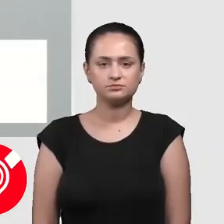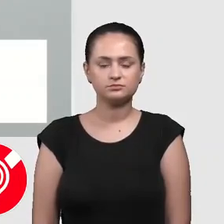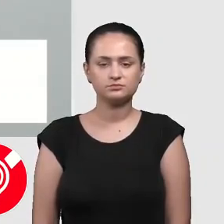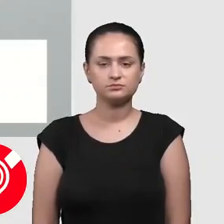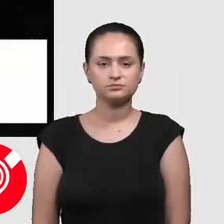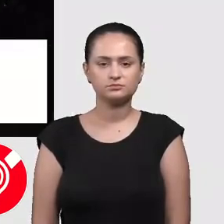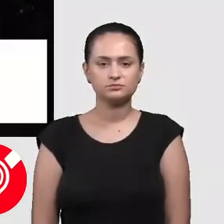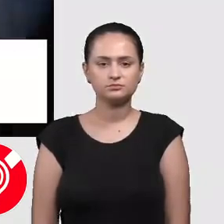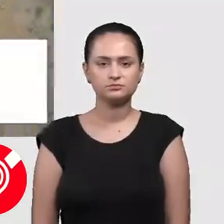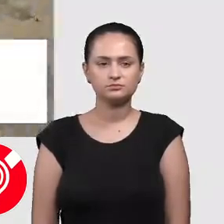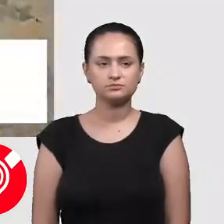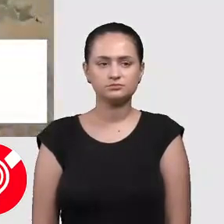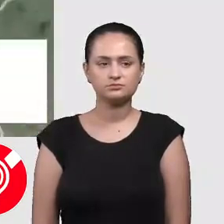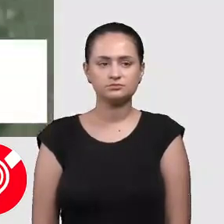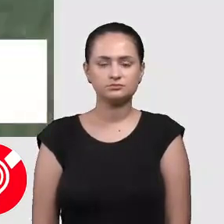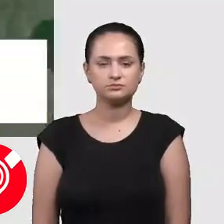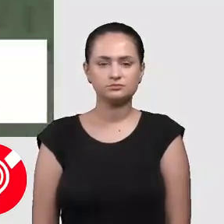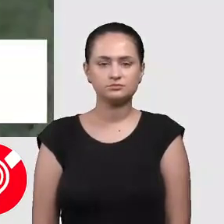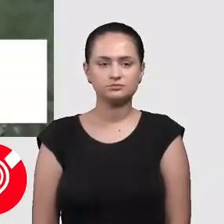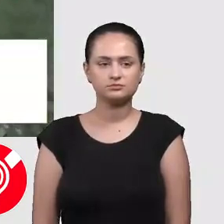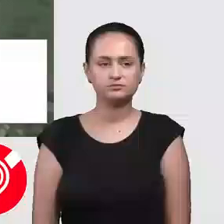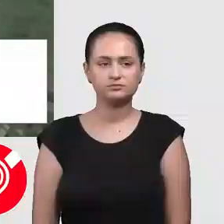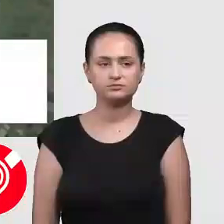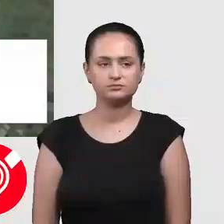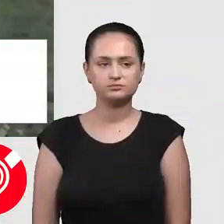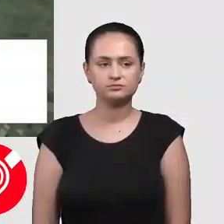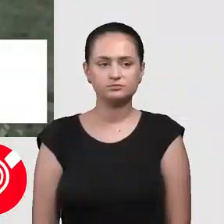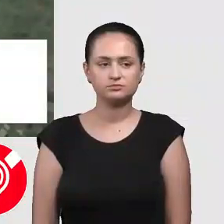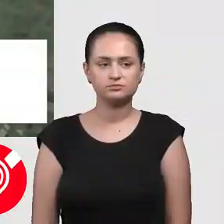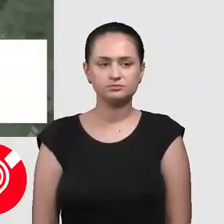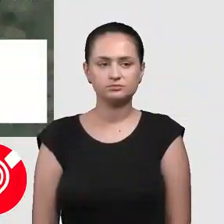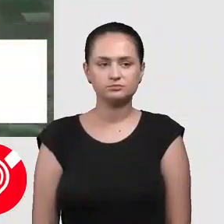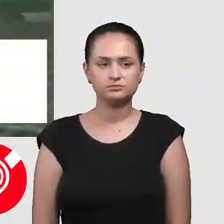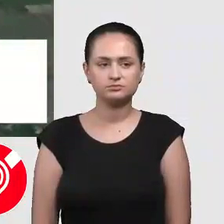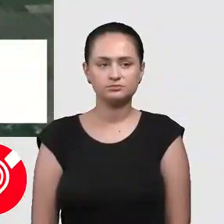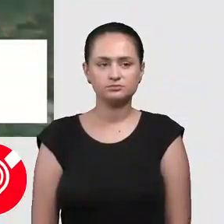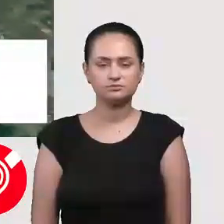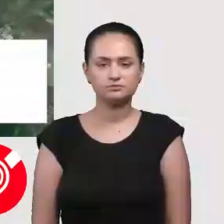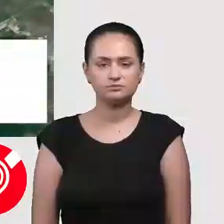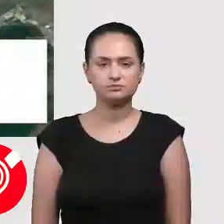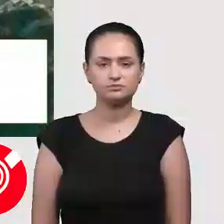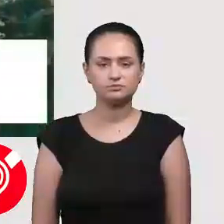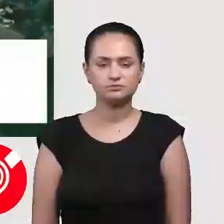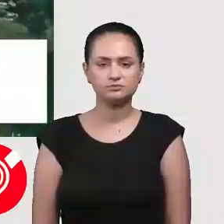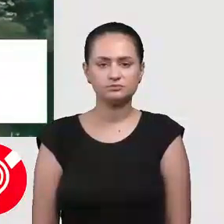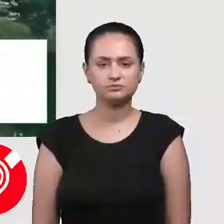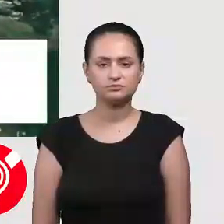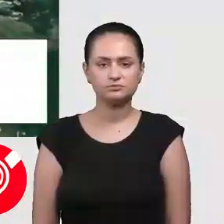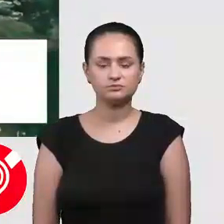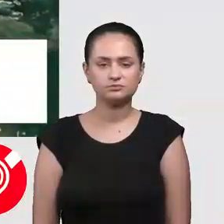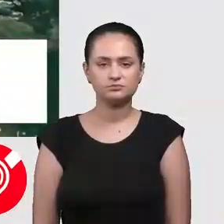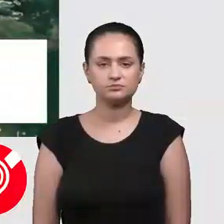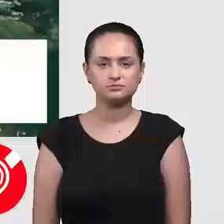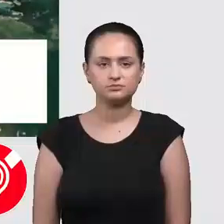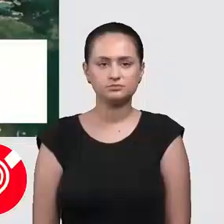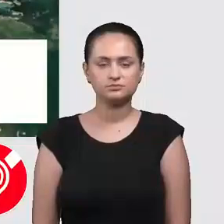fost ținta unor valuri de atacuri cu rachete și drone rusești. Sâmbătă au murit 3 persoane și au fost rănite